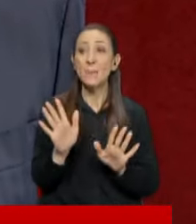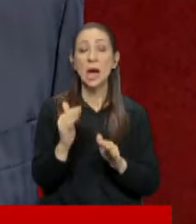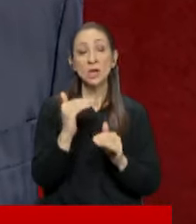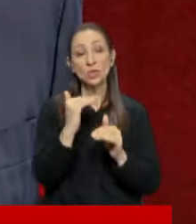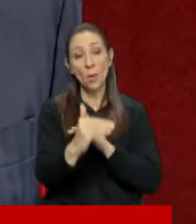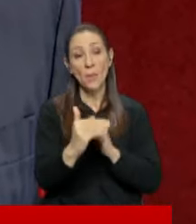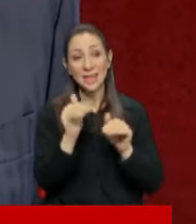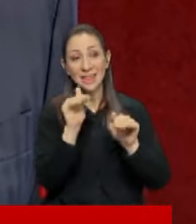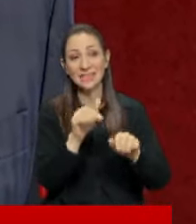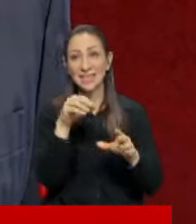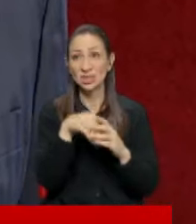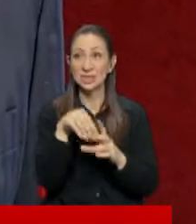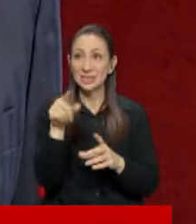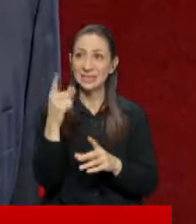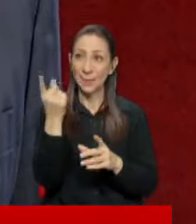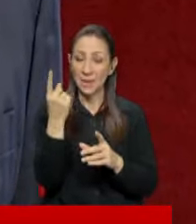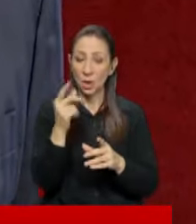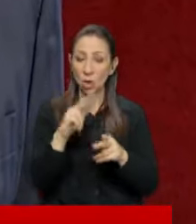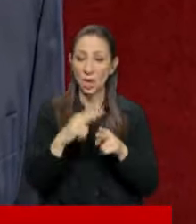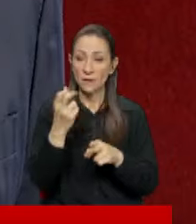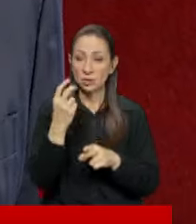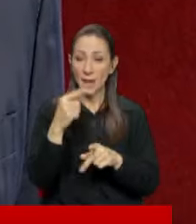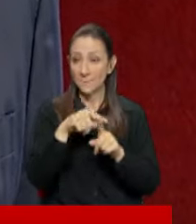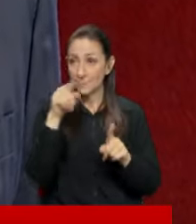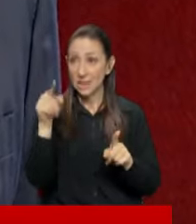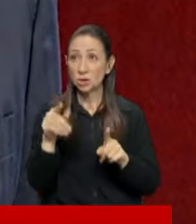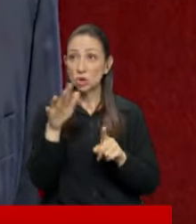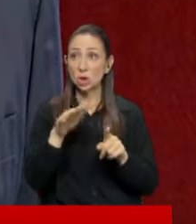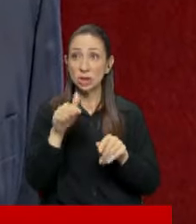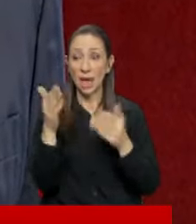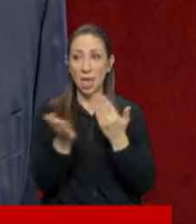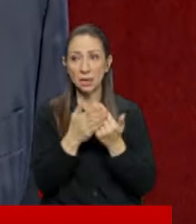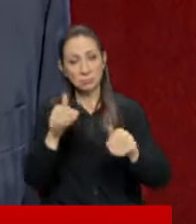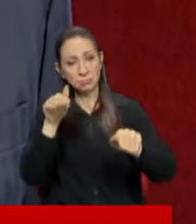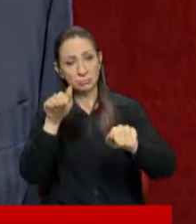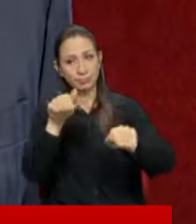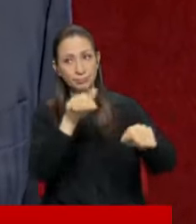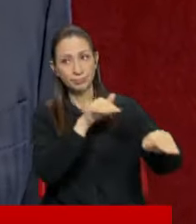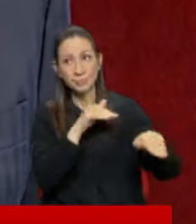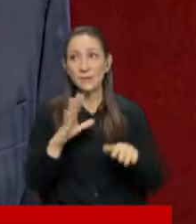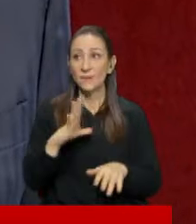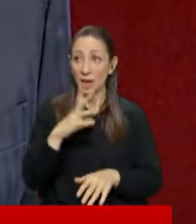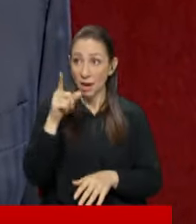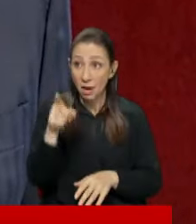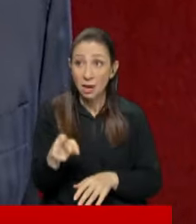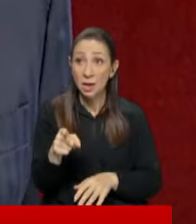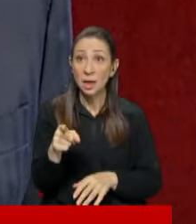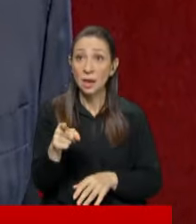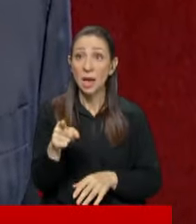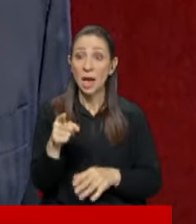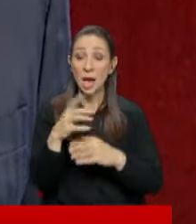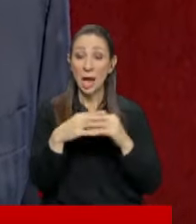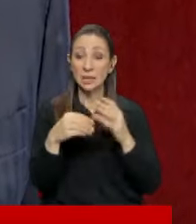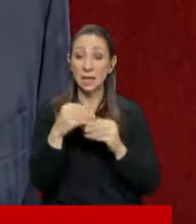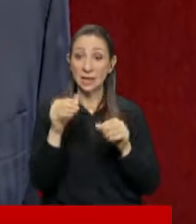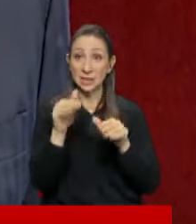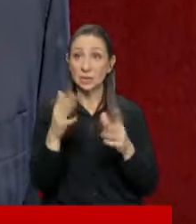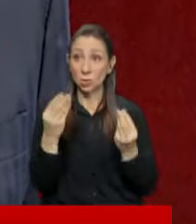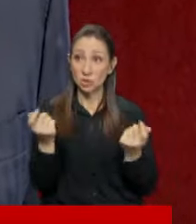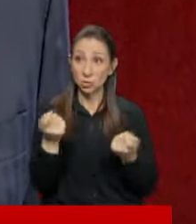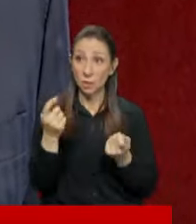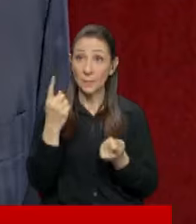vatandaşı desteklemek adına siz de pandemiden beri sosyal yardımlarla işte bir yandan Adanalılara destek